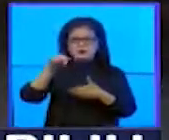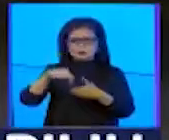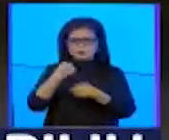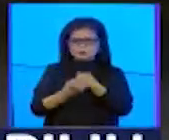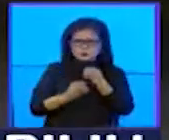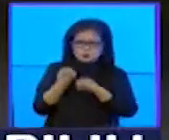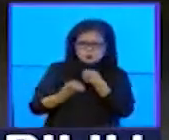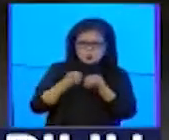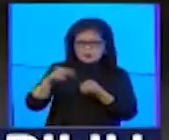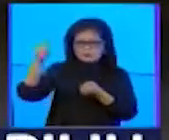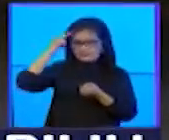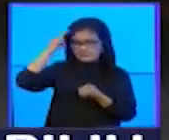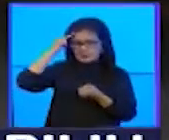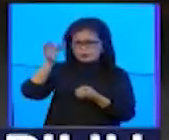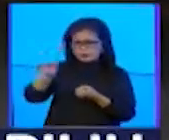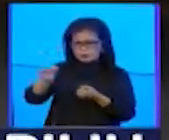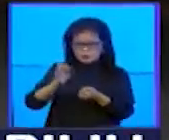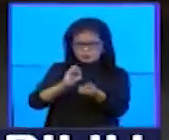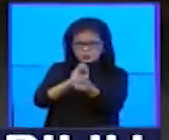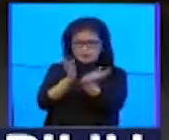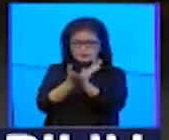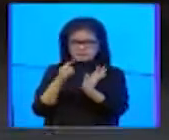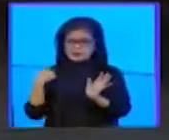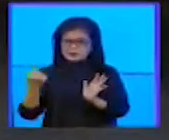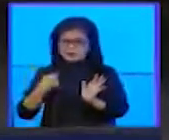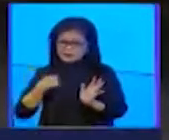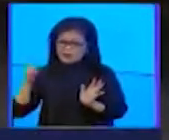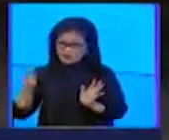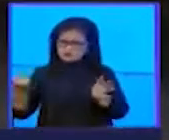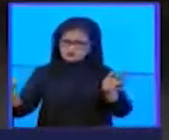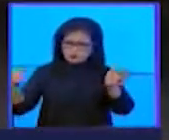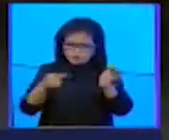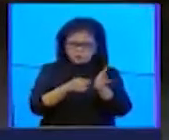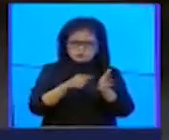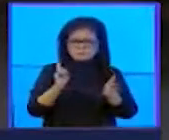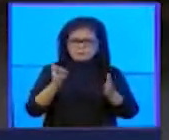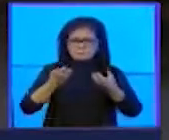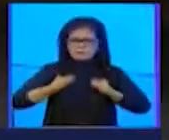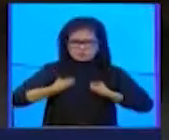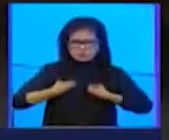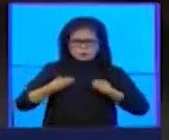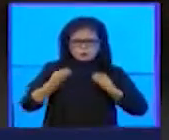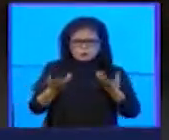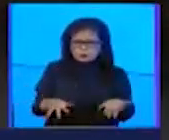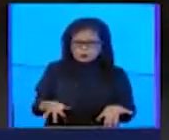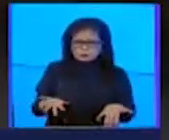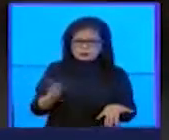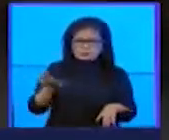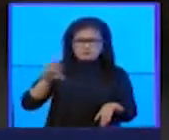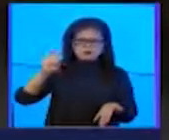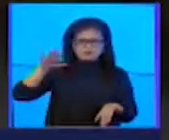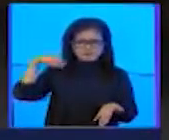Kita harus menentukan pilihan kita, karena kalau tidak maka kita akan rugi 5 tahun ke depan. Saya berharap